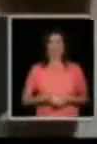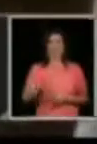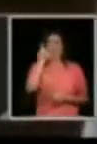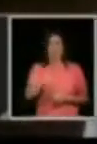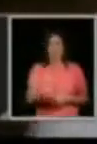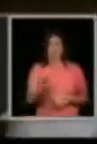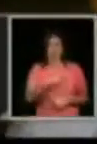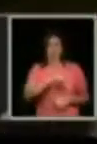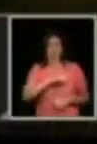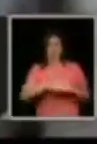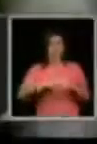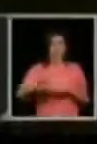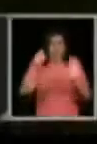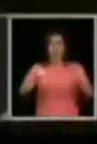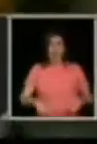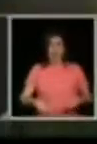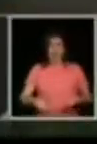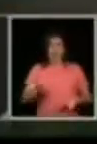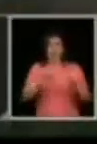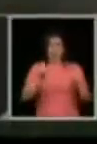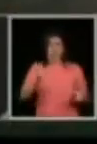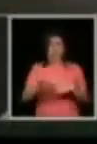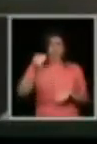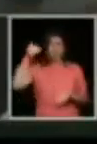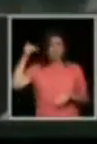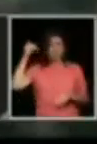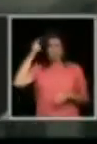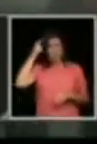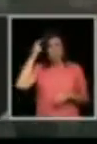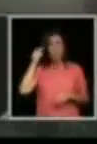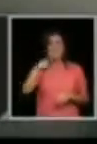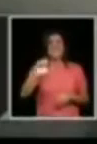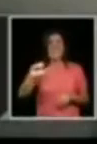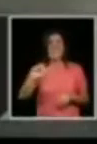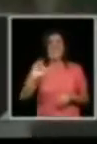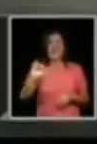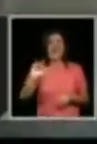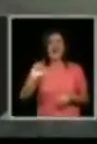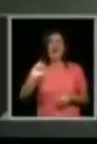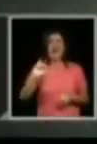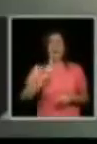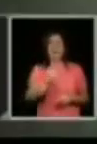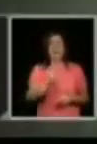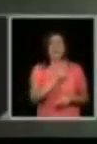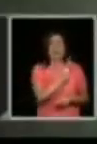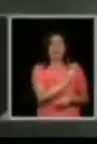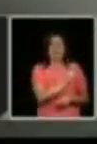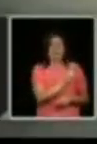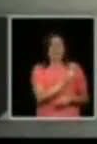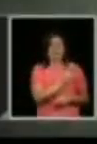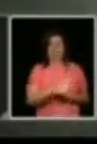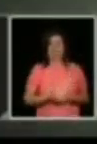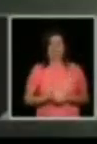גילו בנציבות המדינה שהוא בזמן תפקידו כפקיד סעד ראשי בשירות למפגר, עוסק באותו זמן